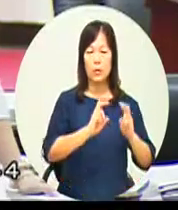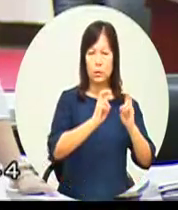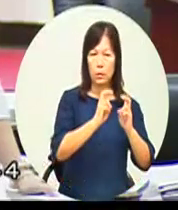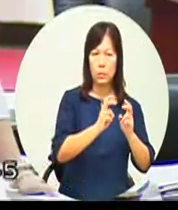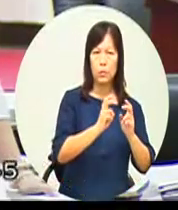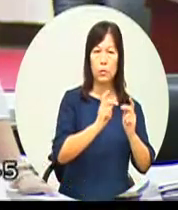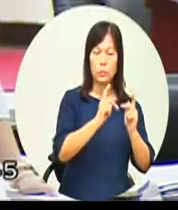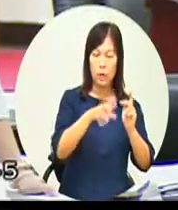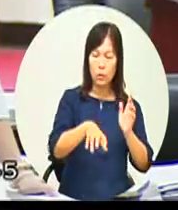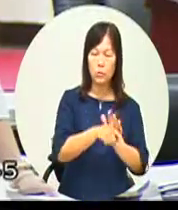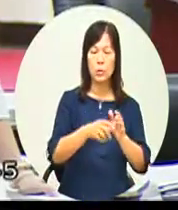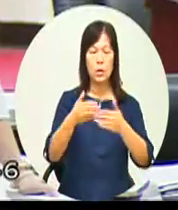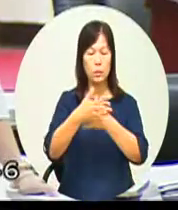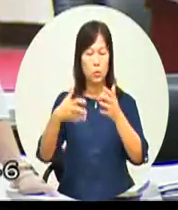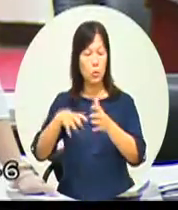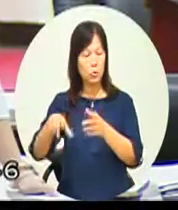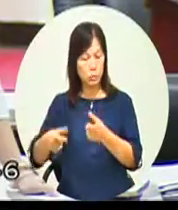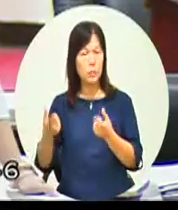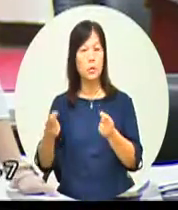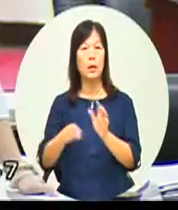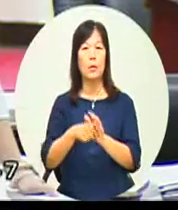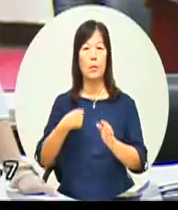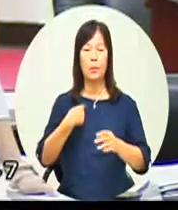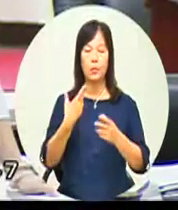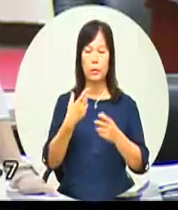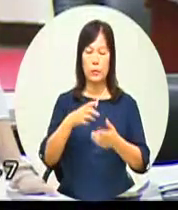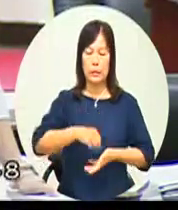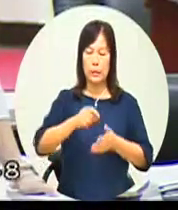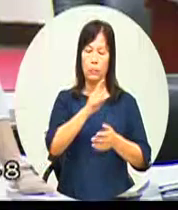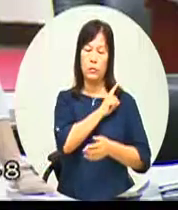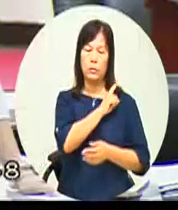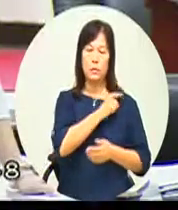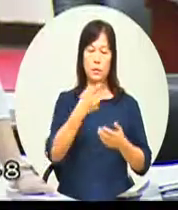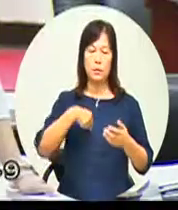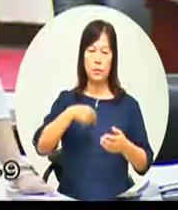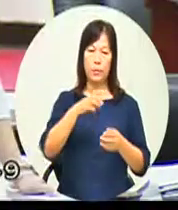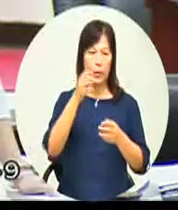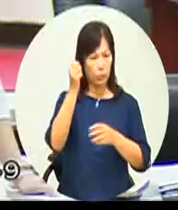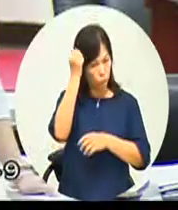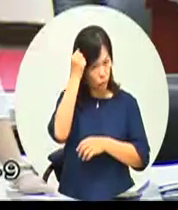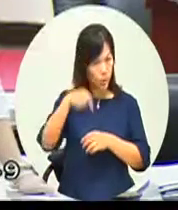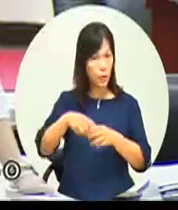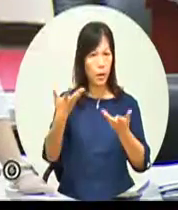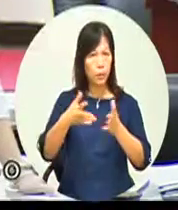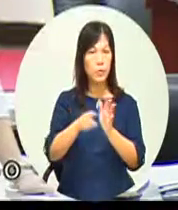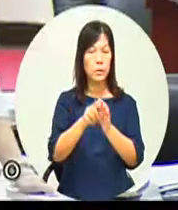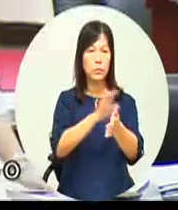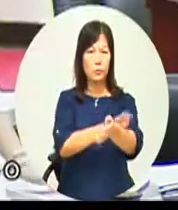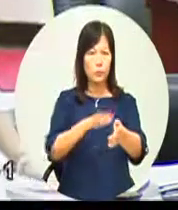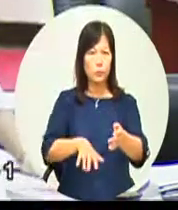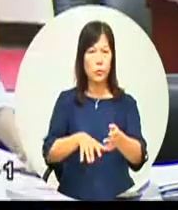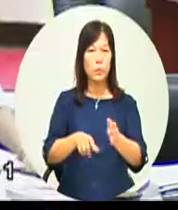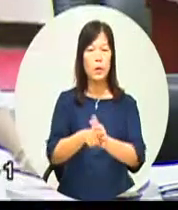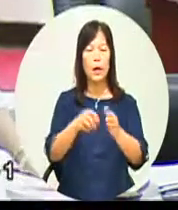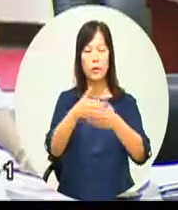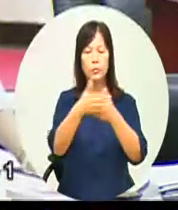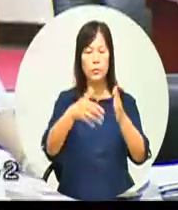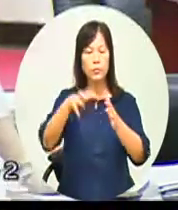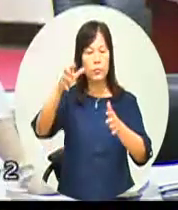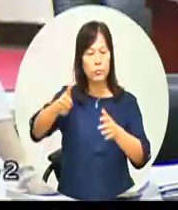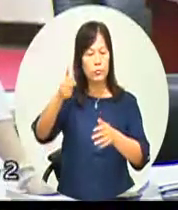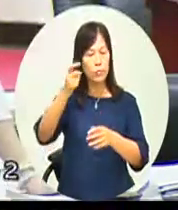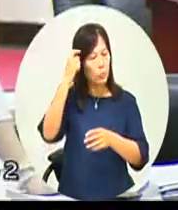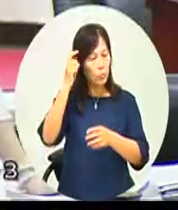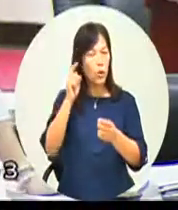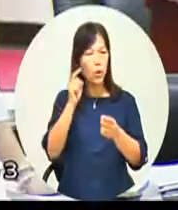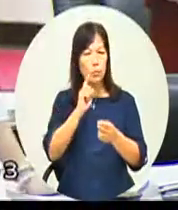局。那我今天要提一个我自己在地的左营的问题了。我相信交通局长会很清楚我现在要讲